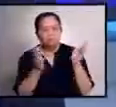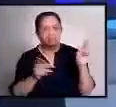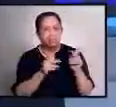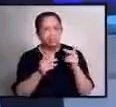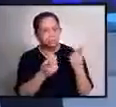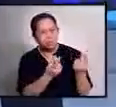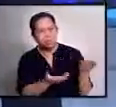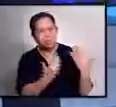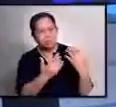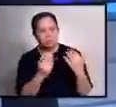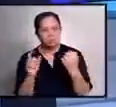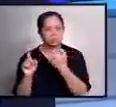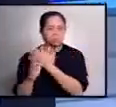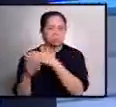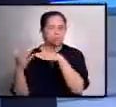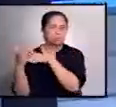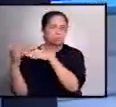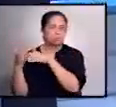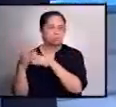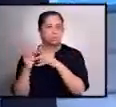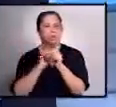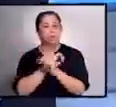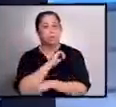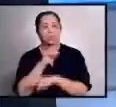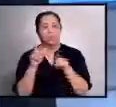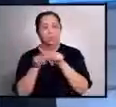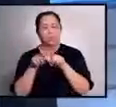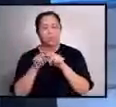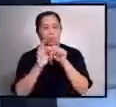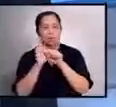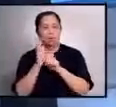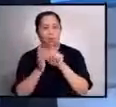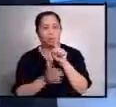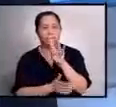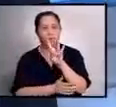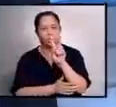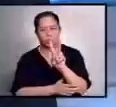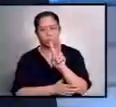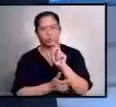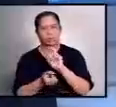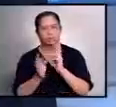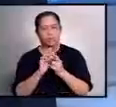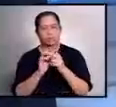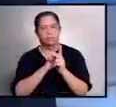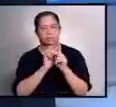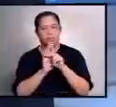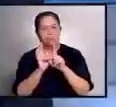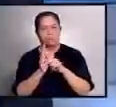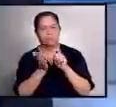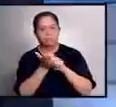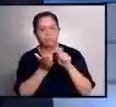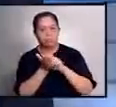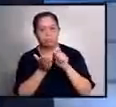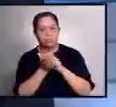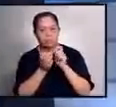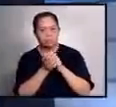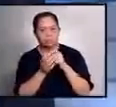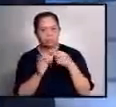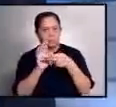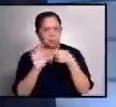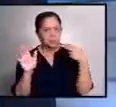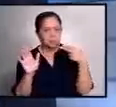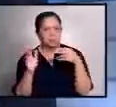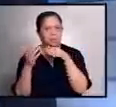na gumawa ng mga seditious act, pinaparusahan din ng Article 142 ng Revised Penal Code ang pagsusulat na tinatawag na scurrilous